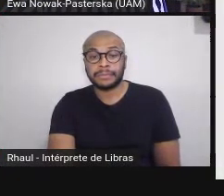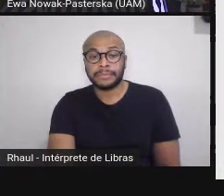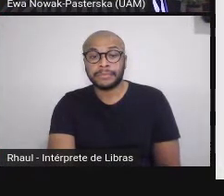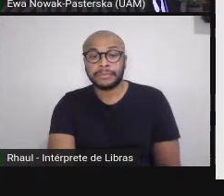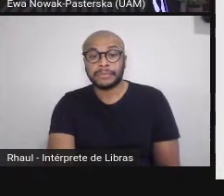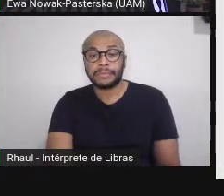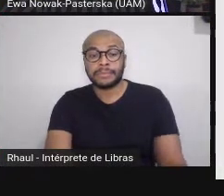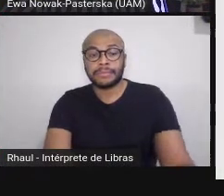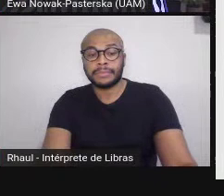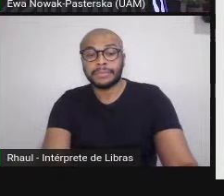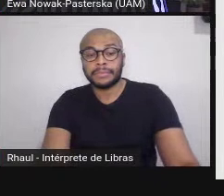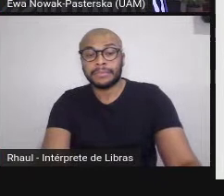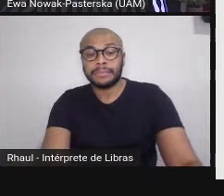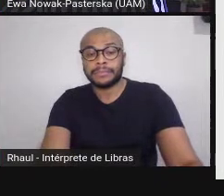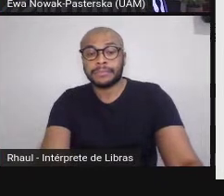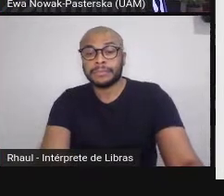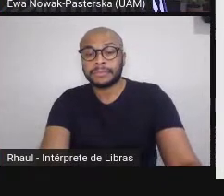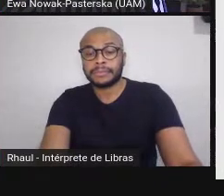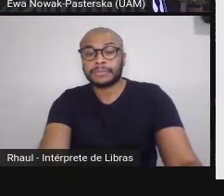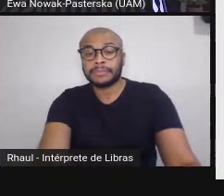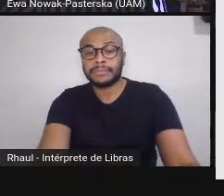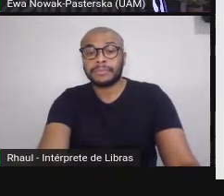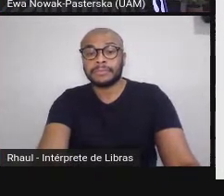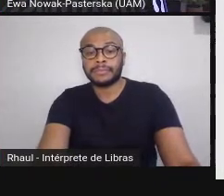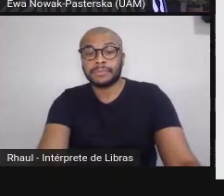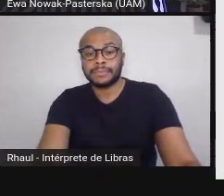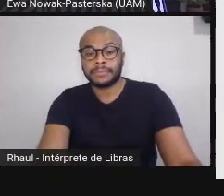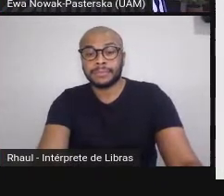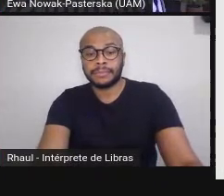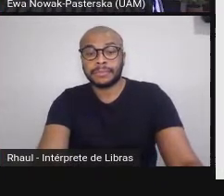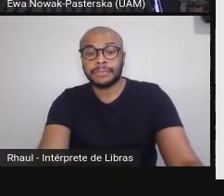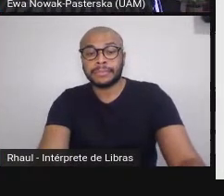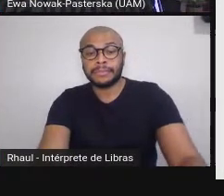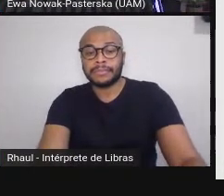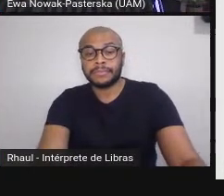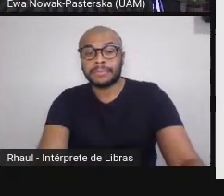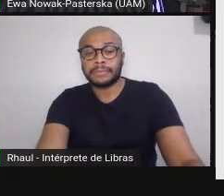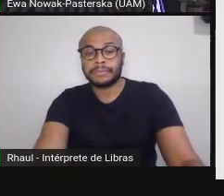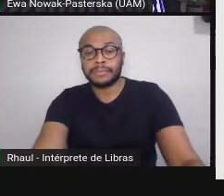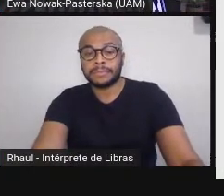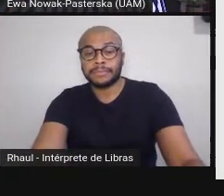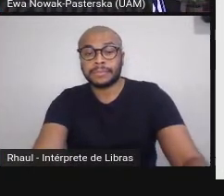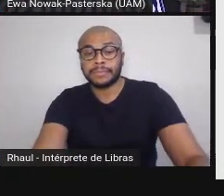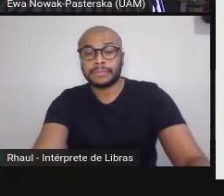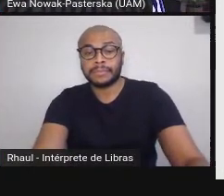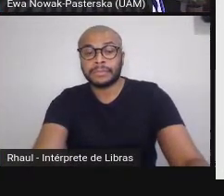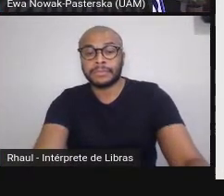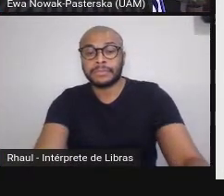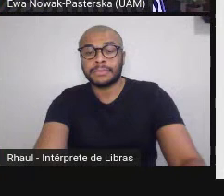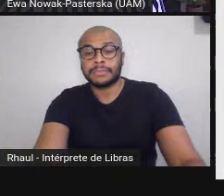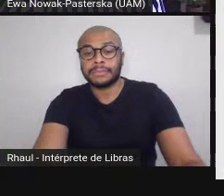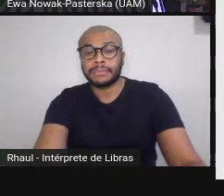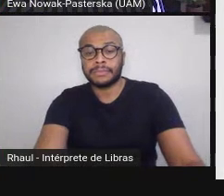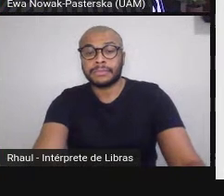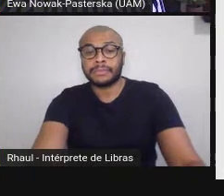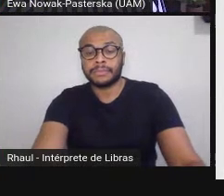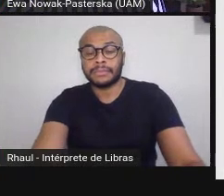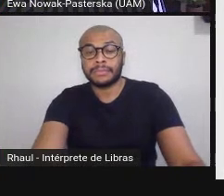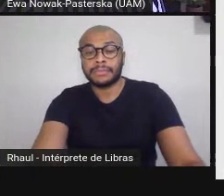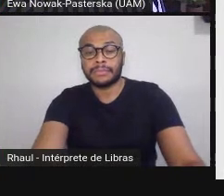ojca. Trojanowic, syn Trojana, gdzie Trojan to pewnie nazwisko albo przezwisko